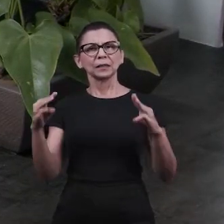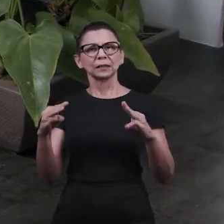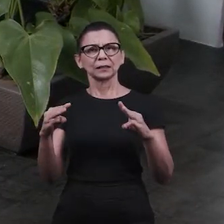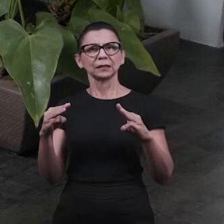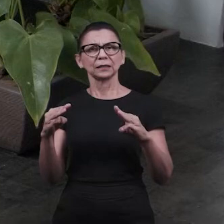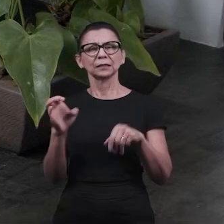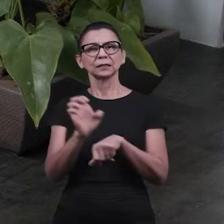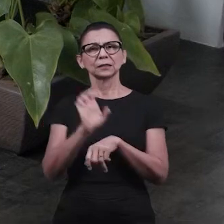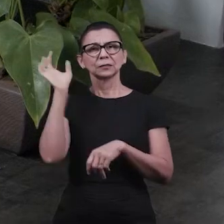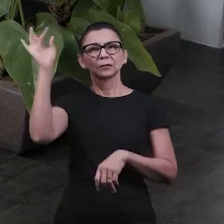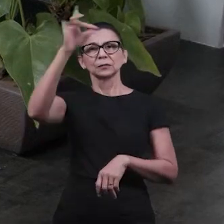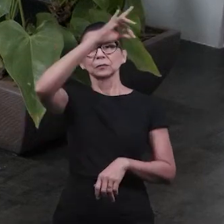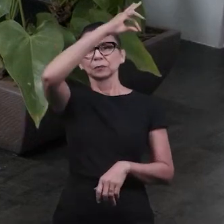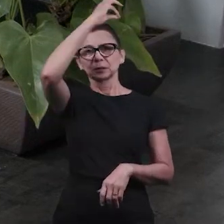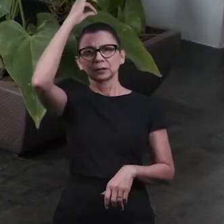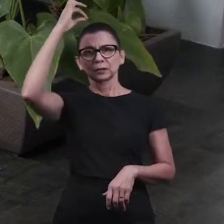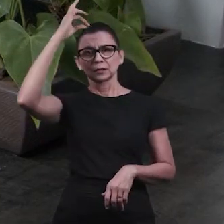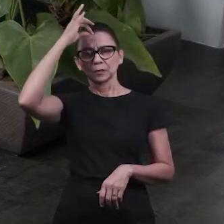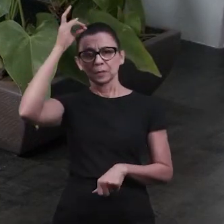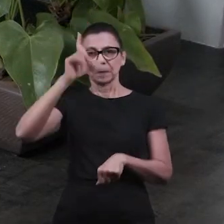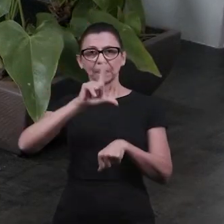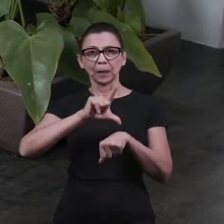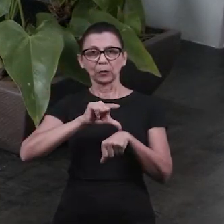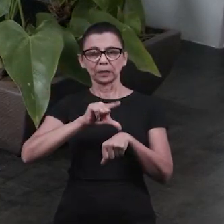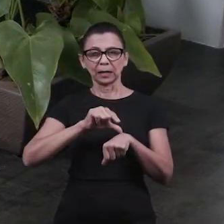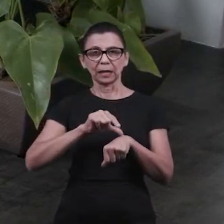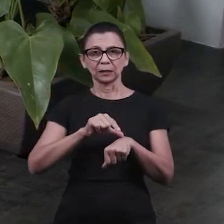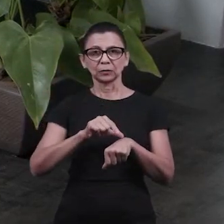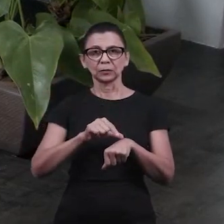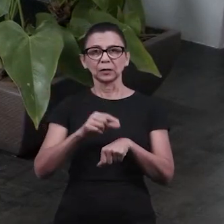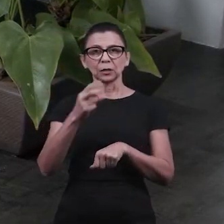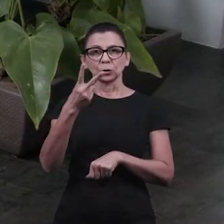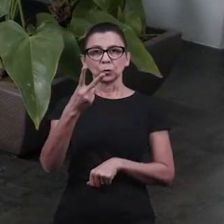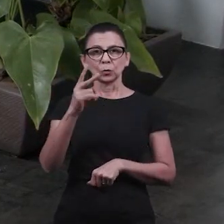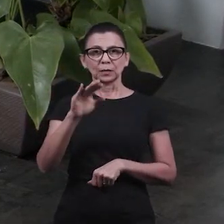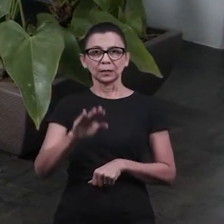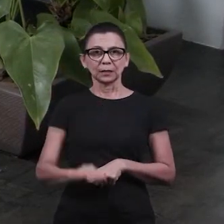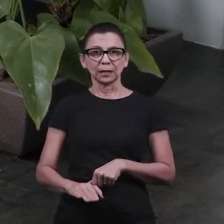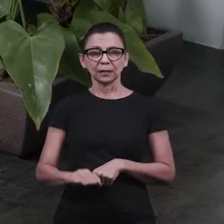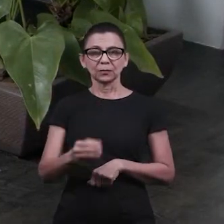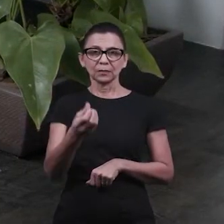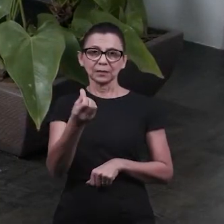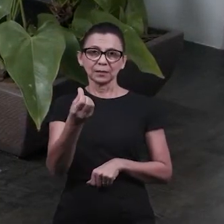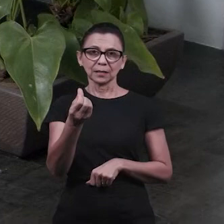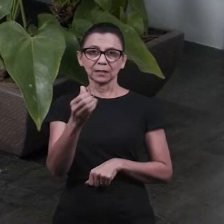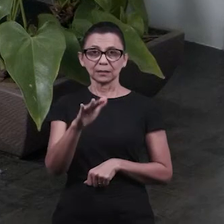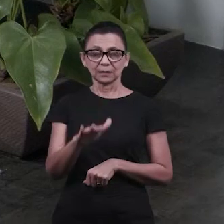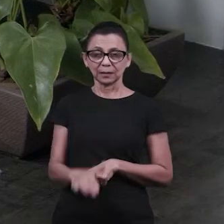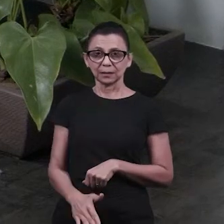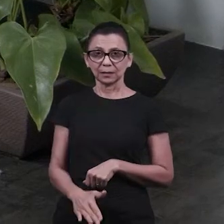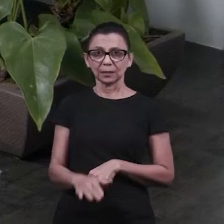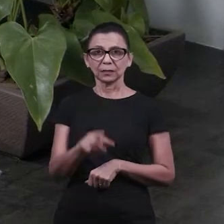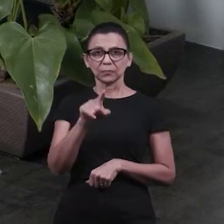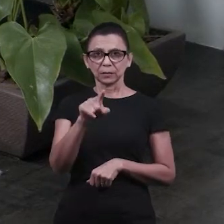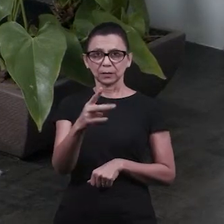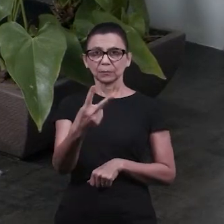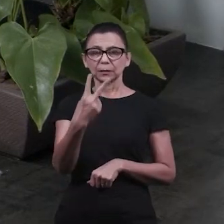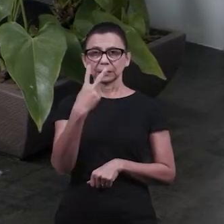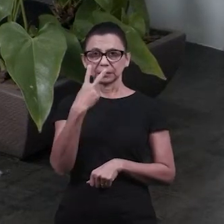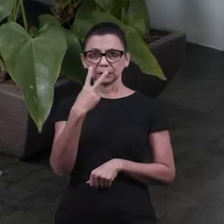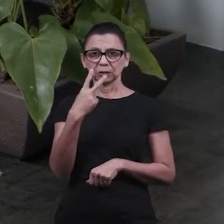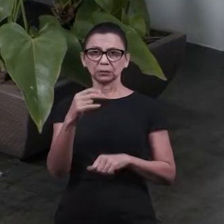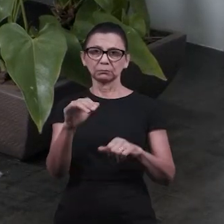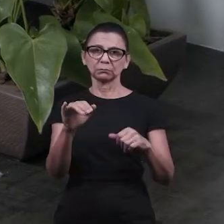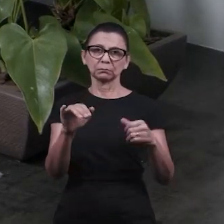transmis de 14h à 18h par la plateforme YouTube. Vous pouvez assister par